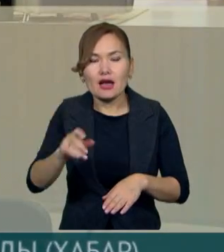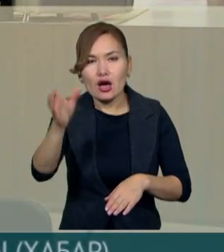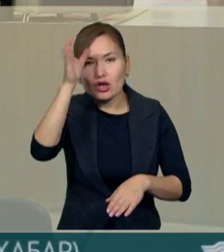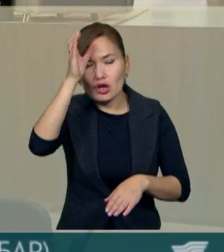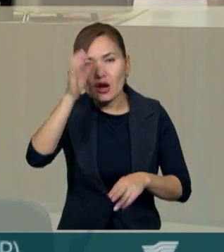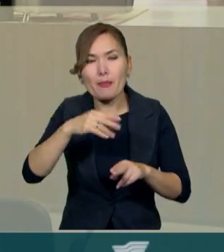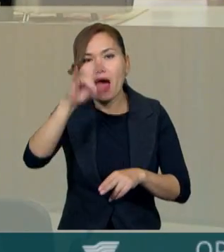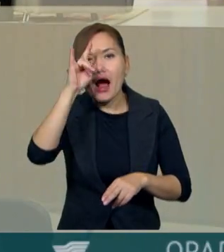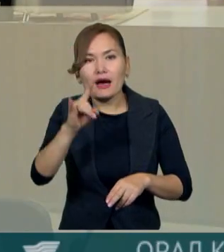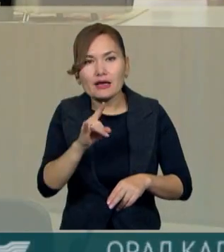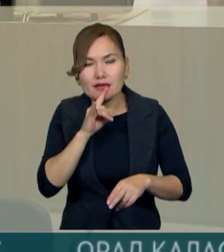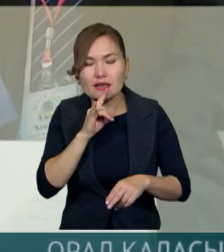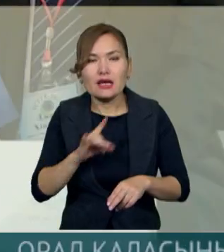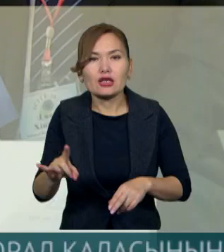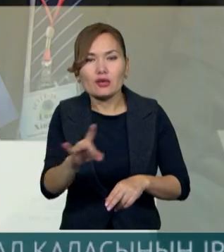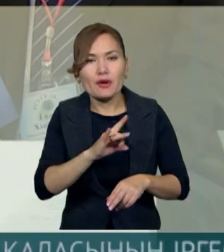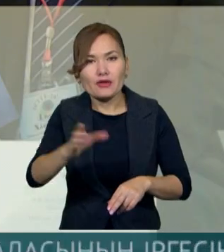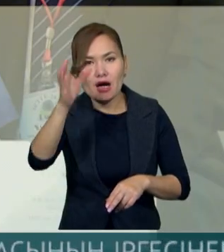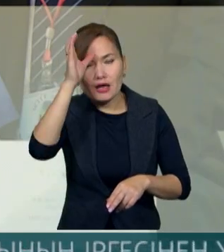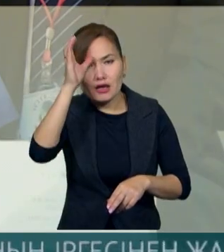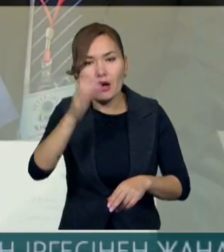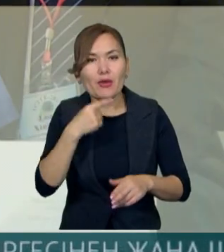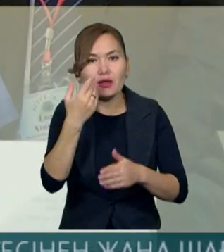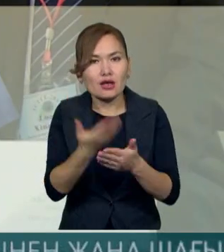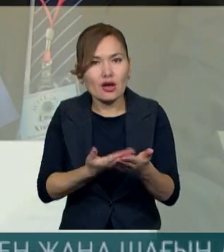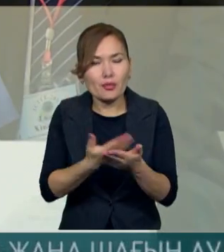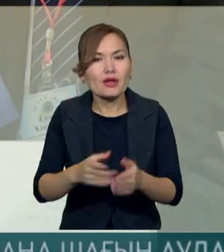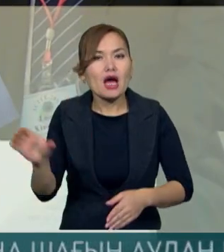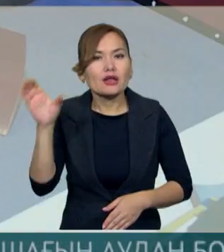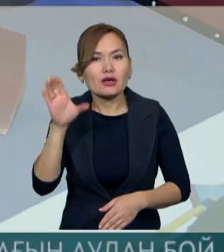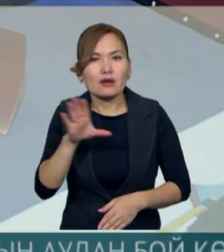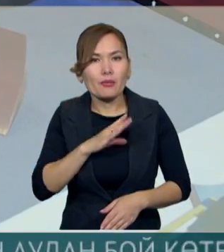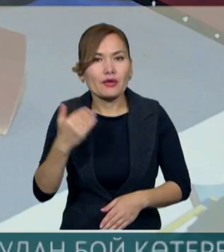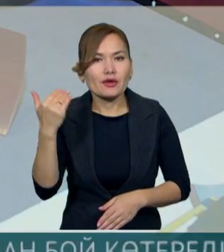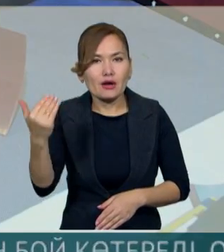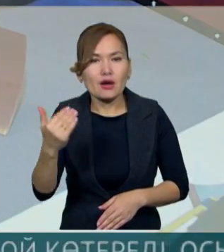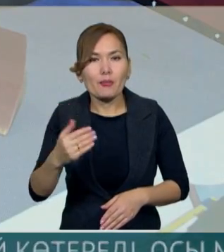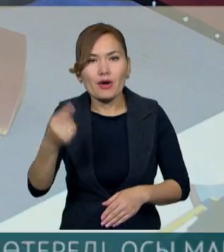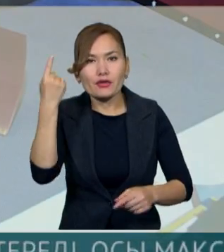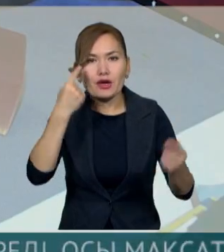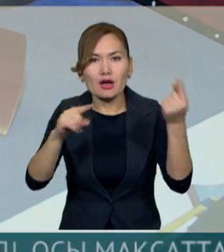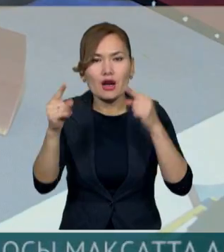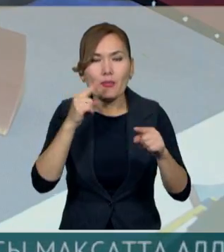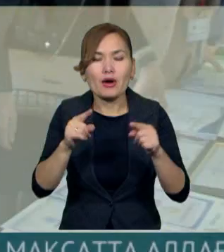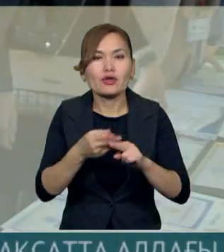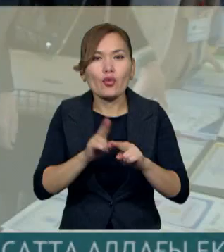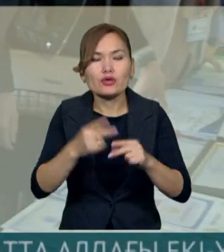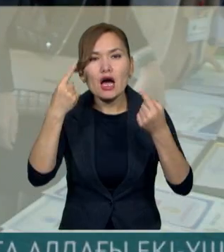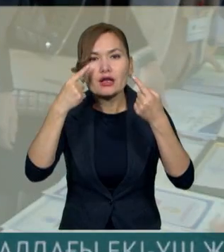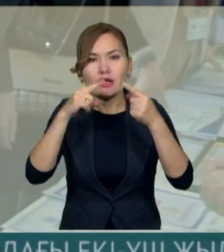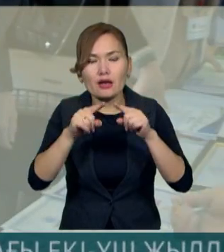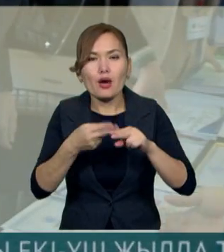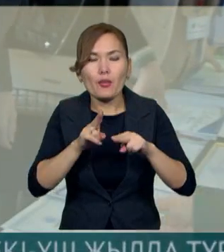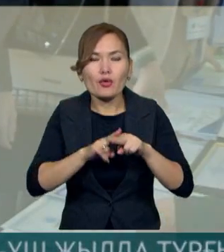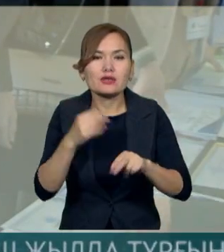қазақстандық әріптестерінің жетістіктерімен танысты, тәжірибе алмасты. Нұрлыбай Манабаевтың ойлап тапқан мына әмбебап құрылғысы диқандардың